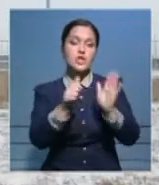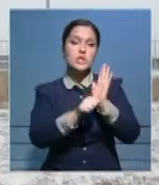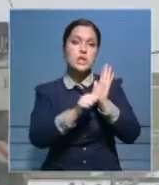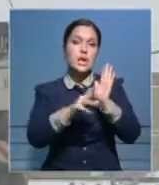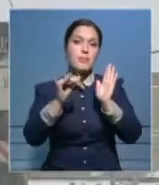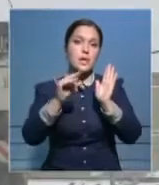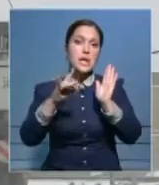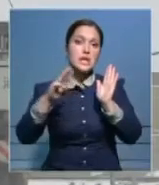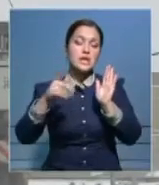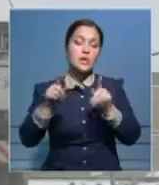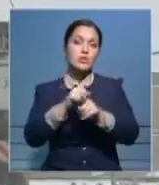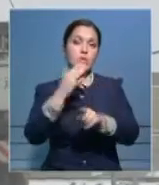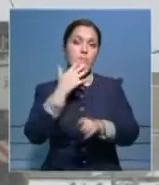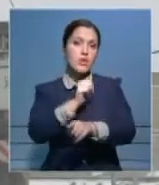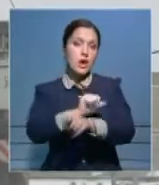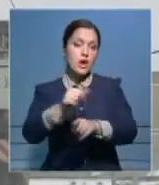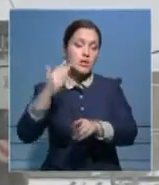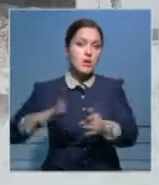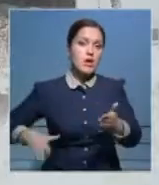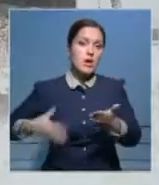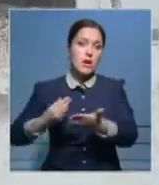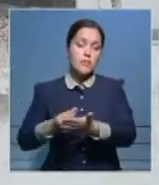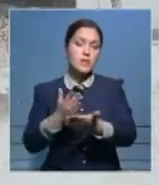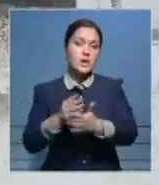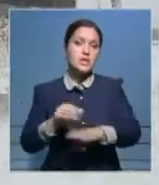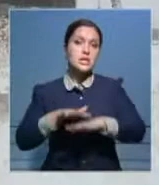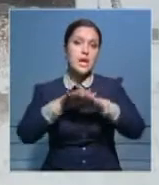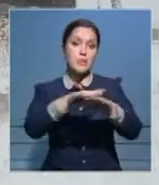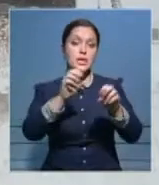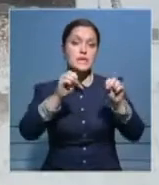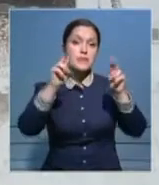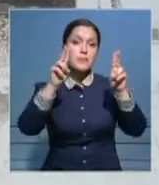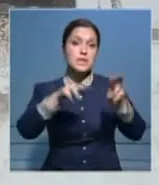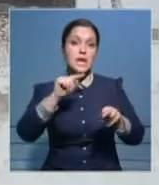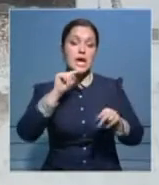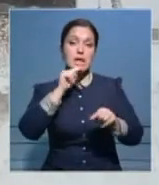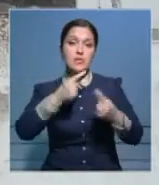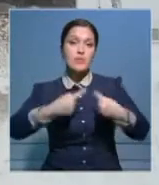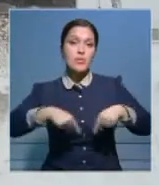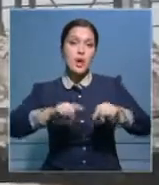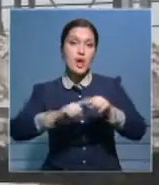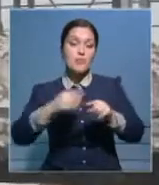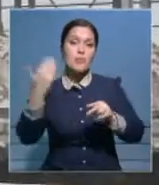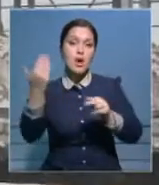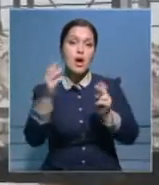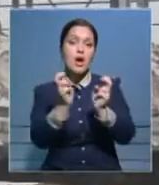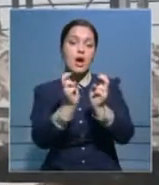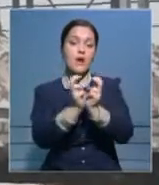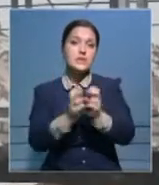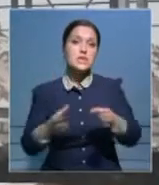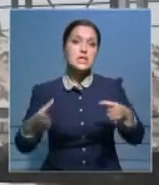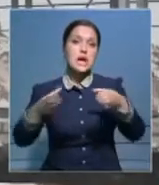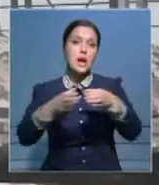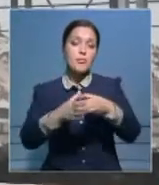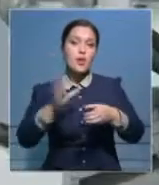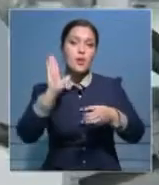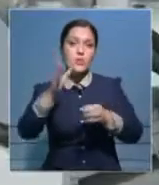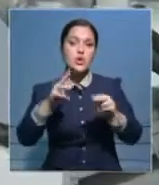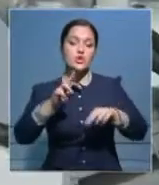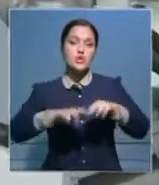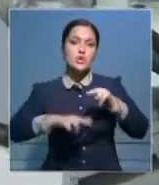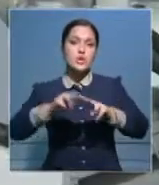и иностранный капитал. На территории специальной экономической зоны с участием крупной австрийской компании строится завод по производству огнеупорных